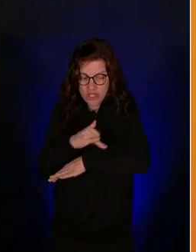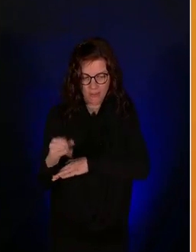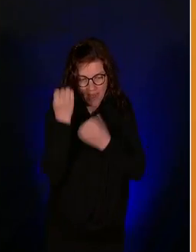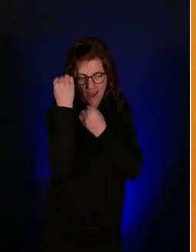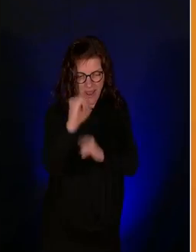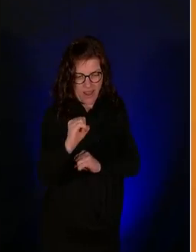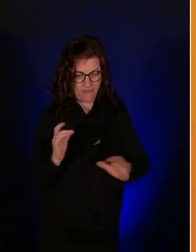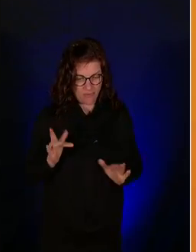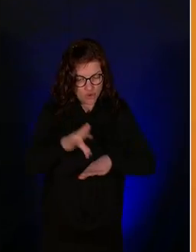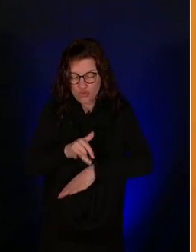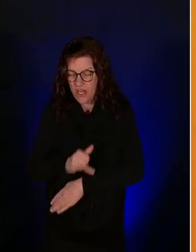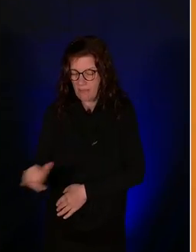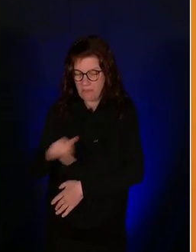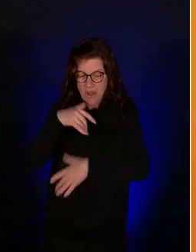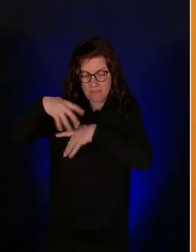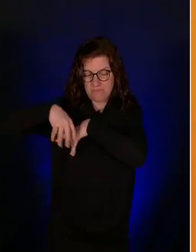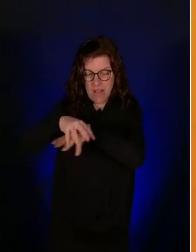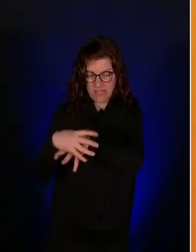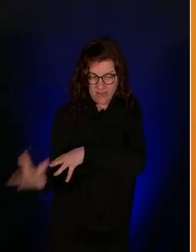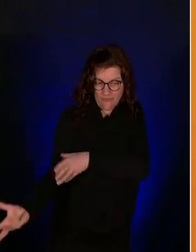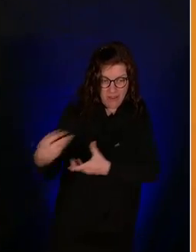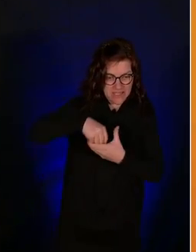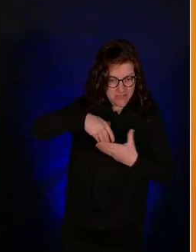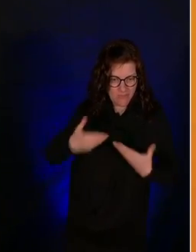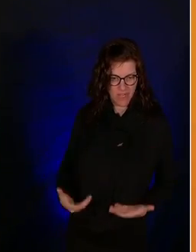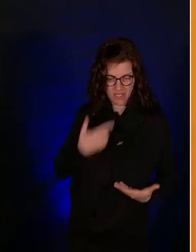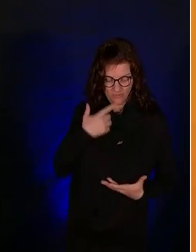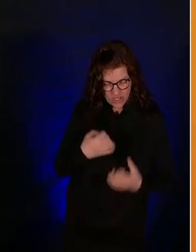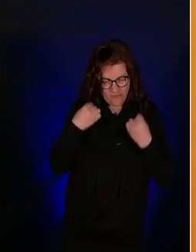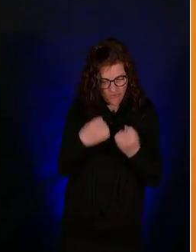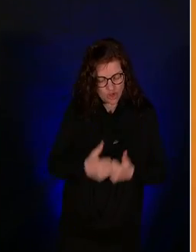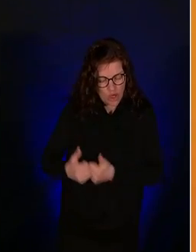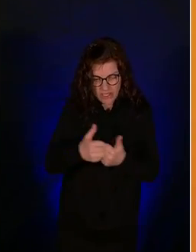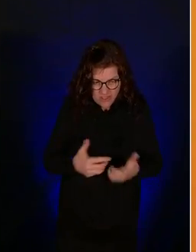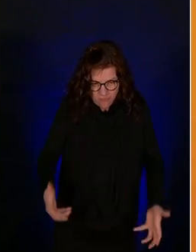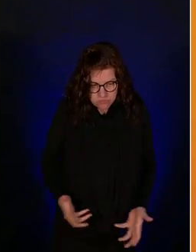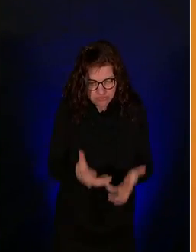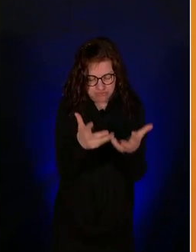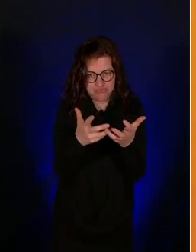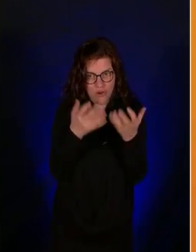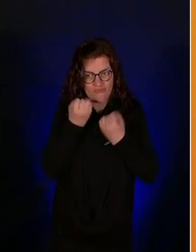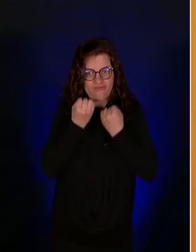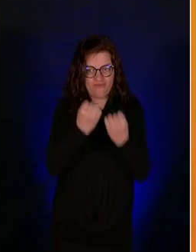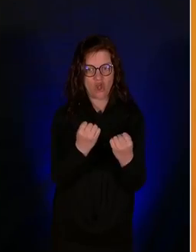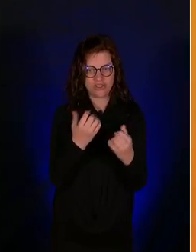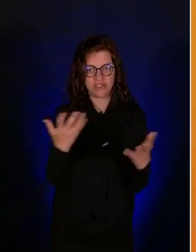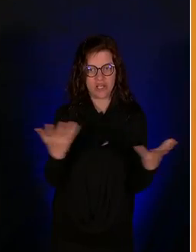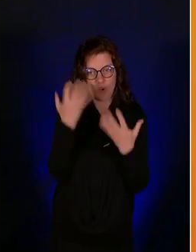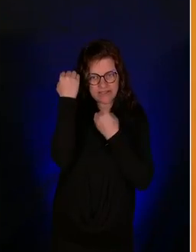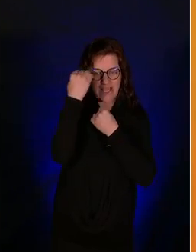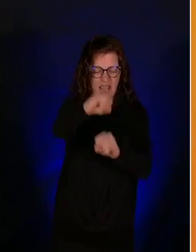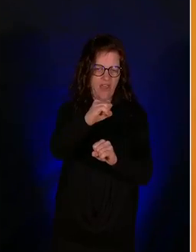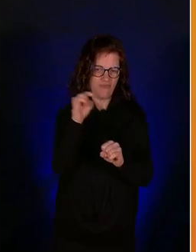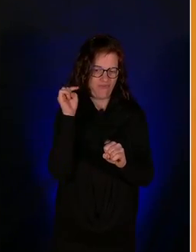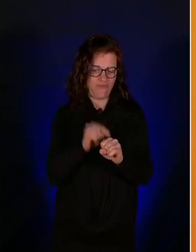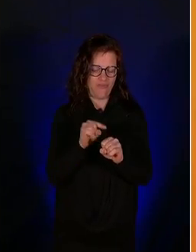qui n'avaient jamais manifesté. Et ça, cette force collective, il faut s'y appuyer. Et notre force, c'est quoi? C'est la grève. Alors, il y a des camarades